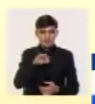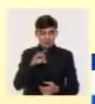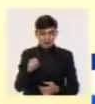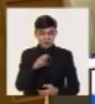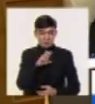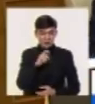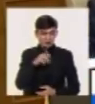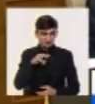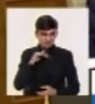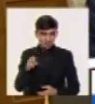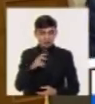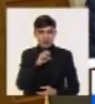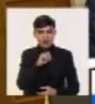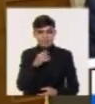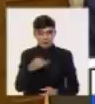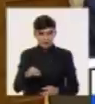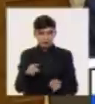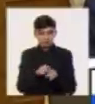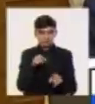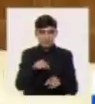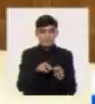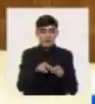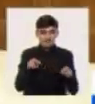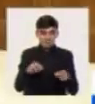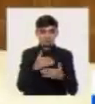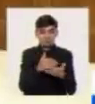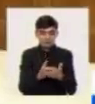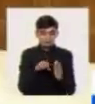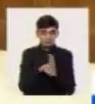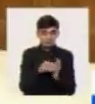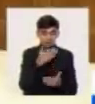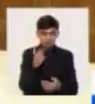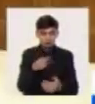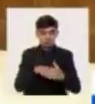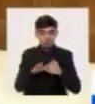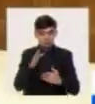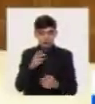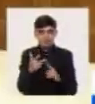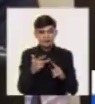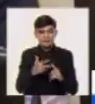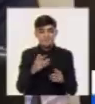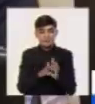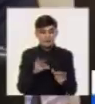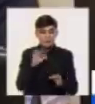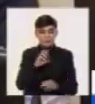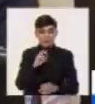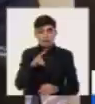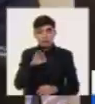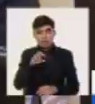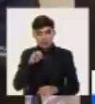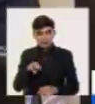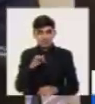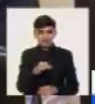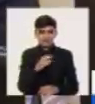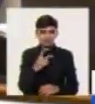Бақытжан Ертаев пен Абай Тасболатовтарды биылғы партия тізіміне ілінбегендер қатарында. Тіпті үшінші сайланымнан бері Бекболат Тілеухан